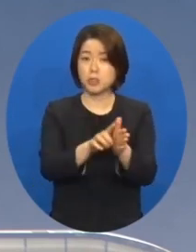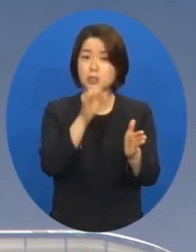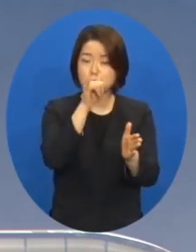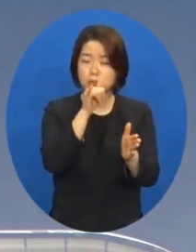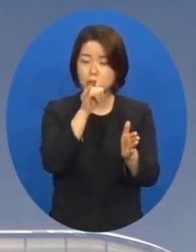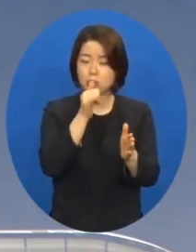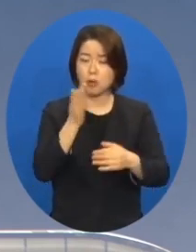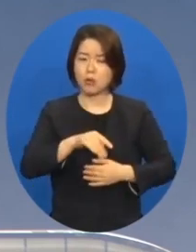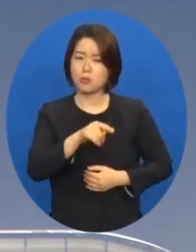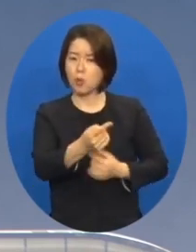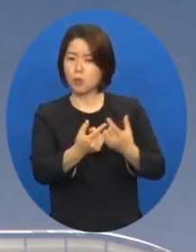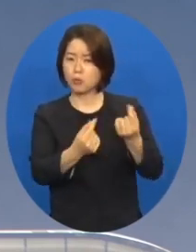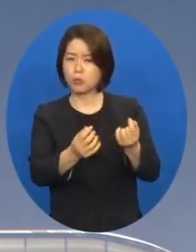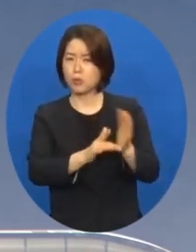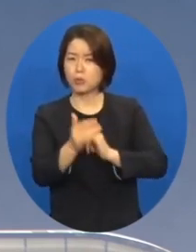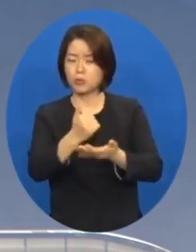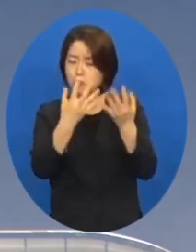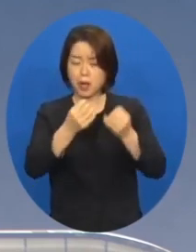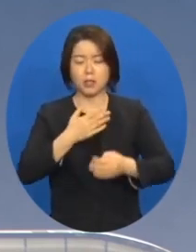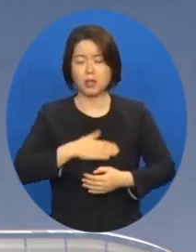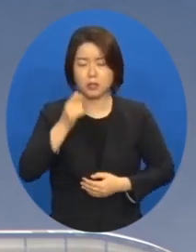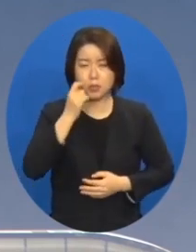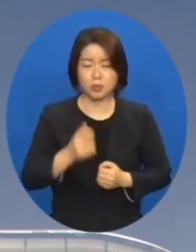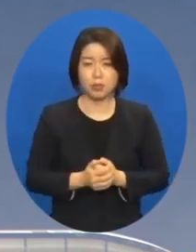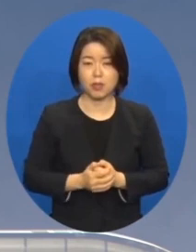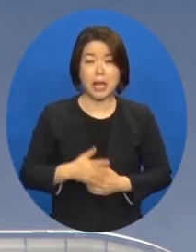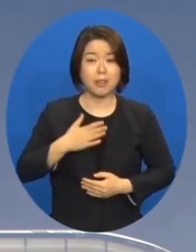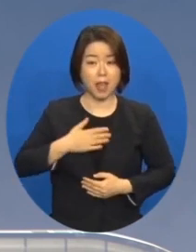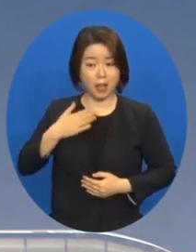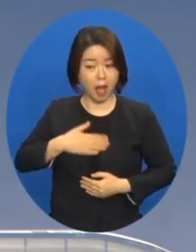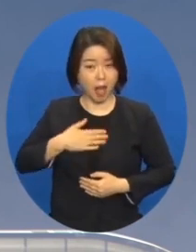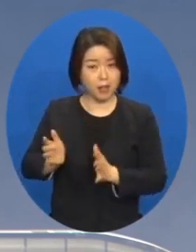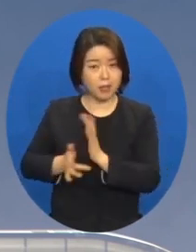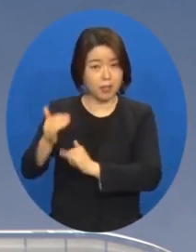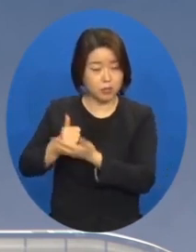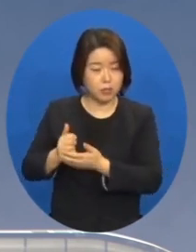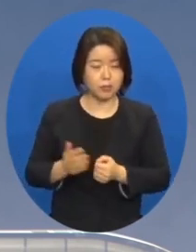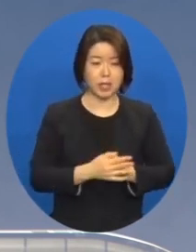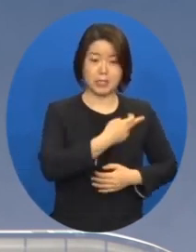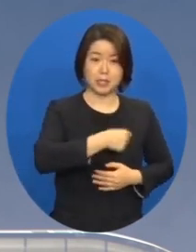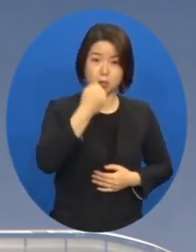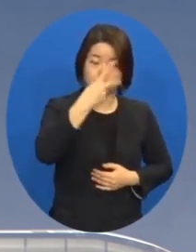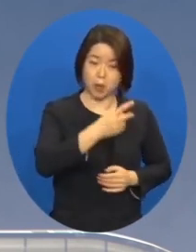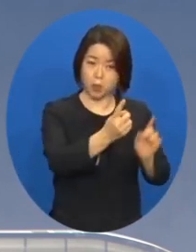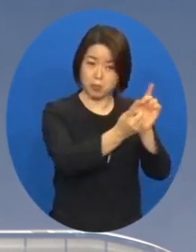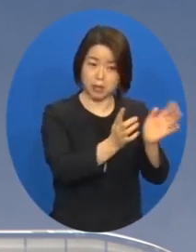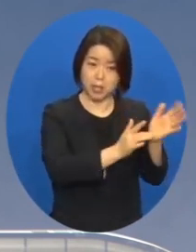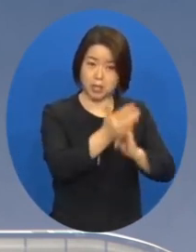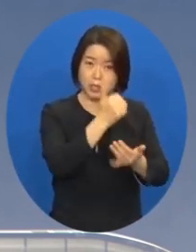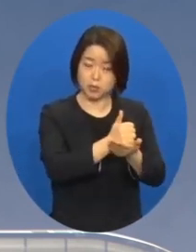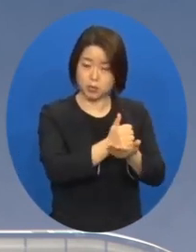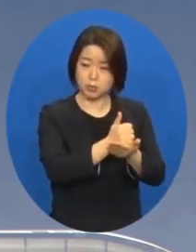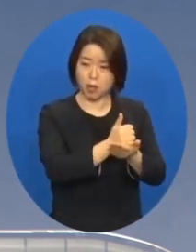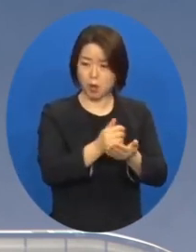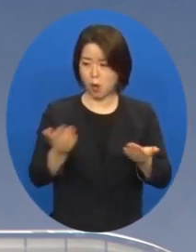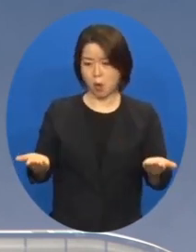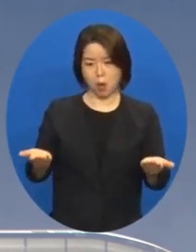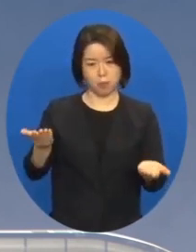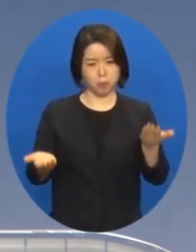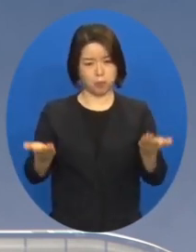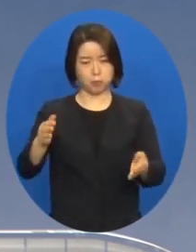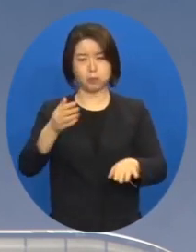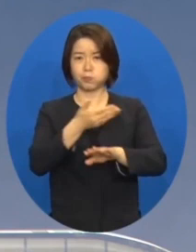알지 못했습니다. 도대체 내가 아는 예수님과 사도 바울이 만난 그 예수님은 어떻게 이렇게 차이가 나는